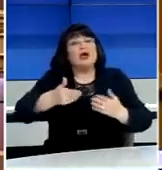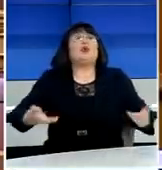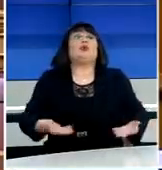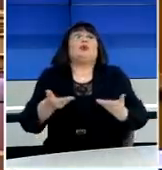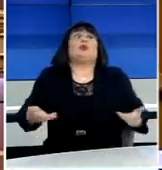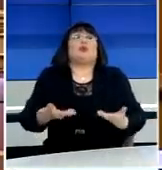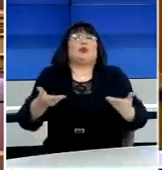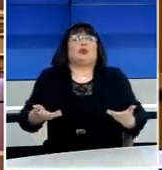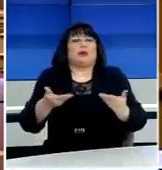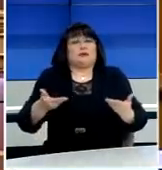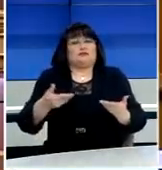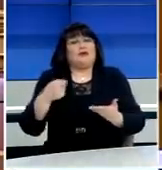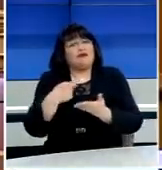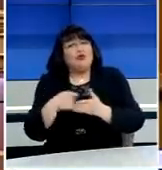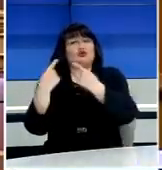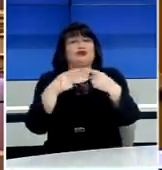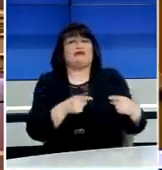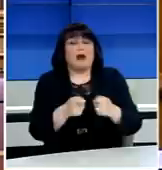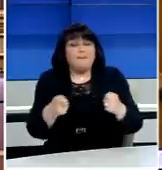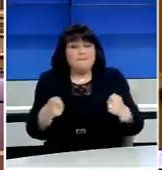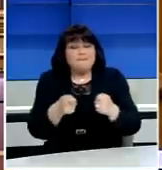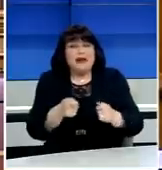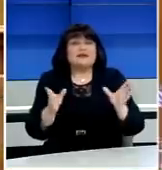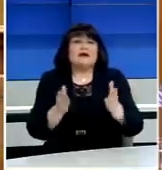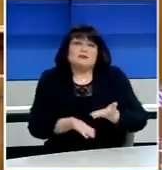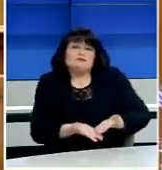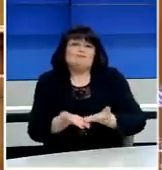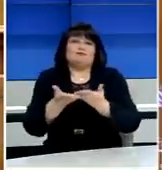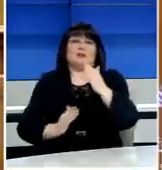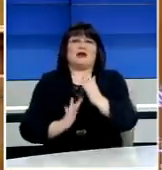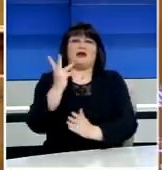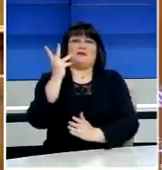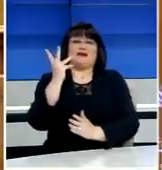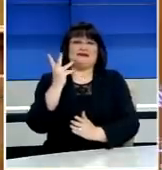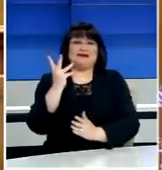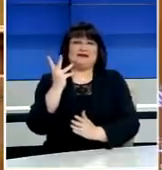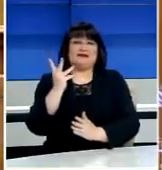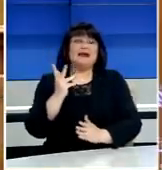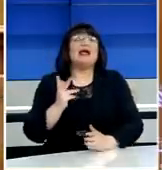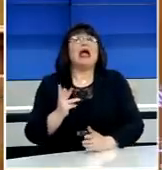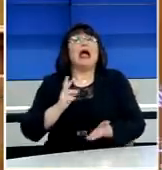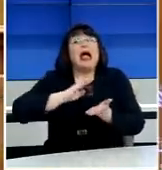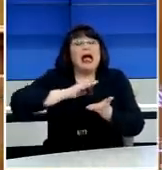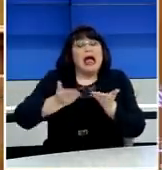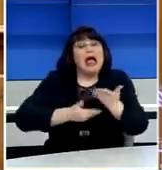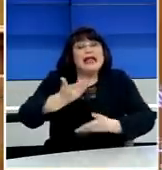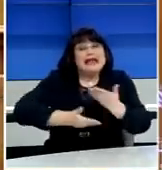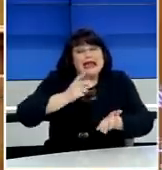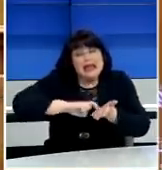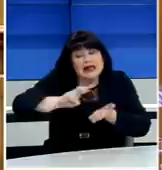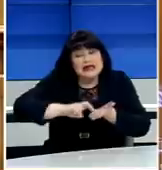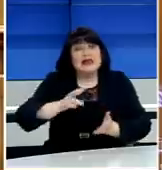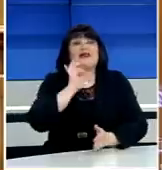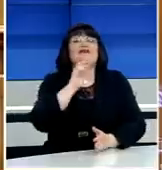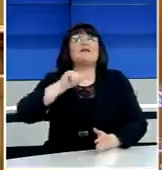ελαφρύνσεις. Μια σειρά από μέτρα φιλοαναπτυξιακά. Την κατάργηση της φοράς αλληλεγγύης. Τη μείωση του μεσαίου συντελεστή